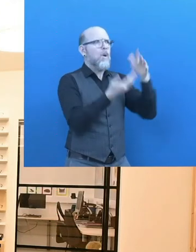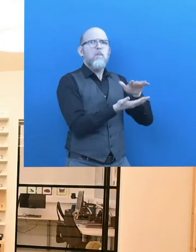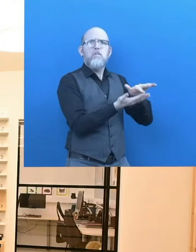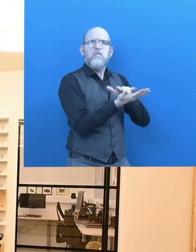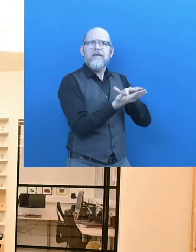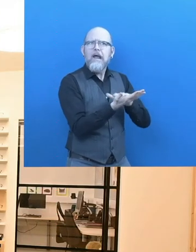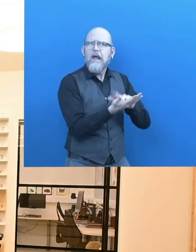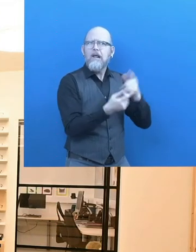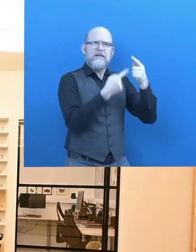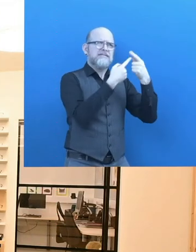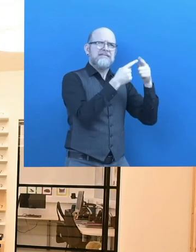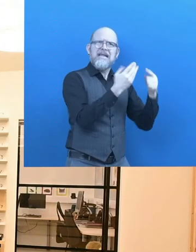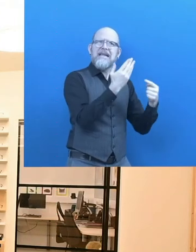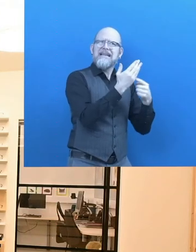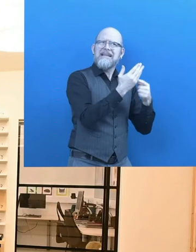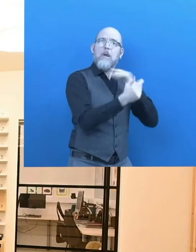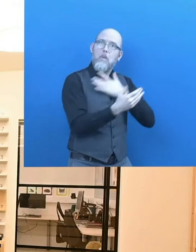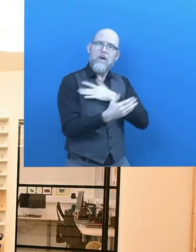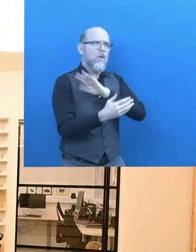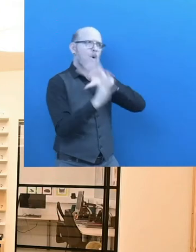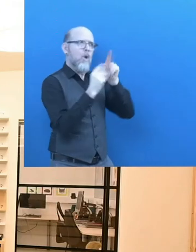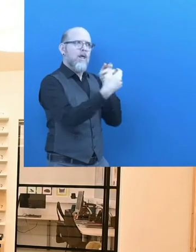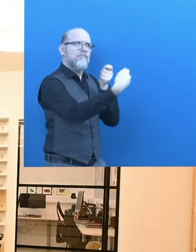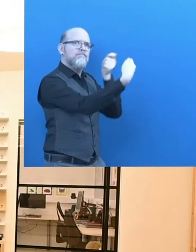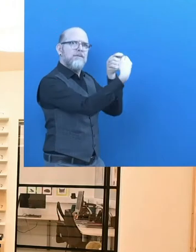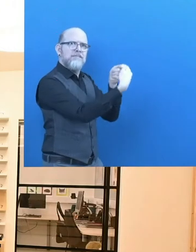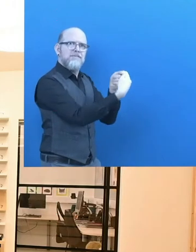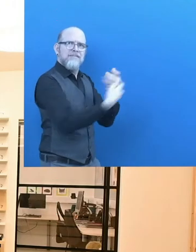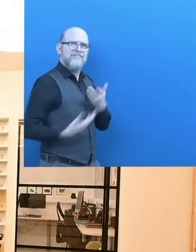wesentlichen Bereiche ab, um eine umfassende